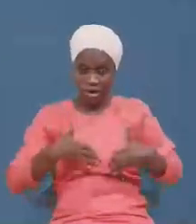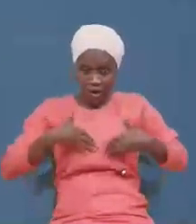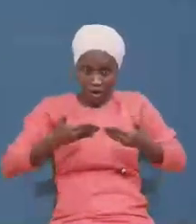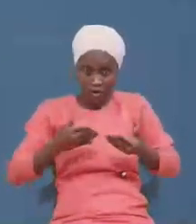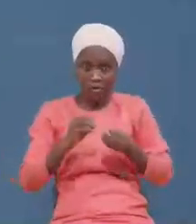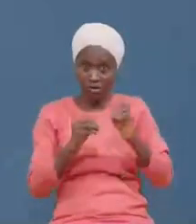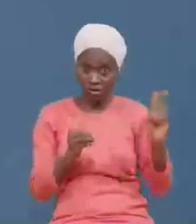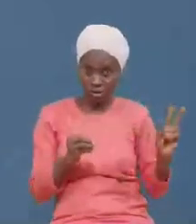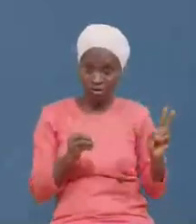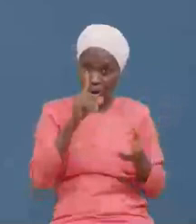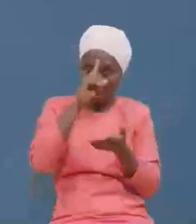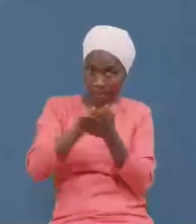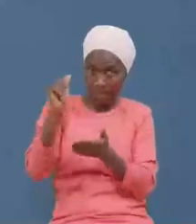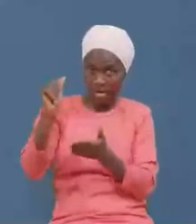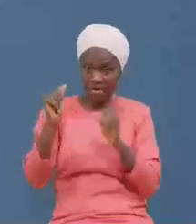Croyez, confessez.